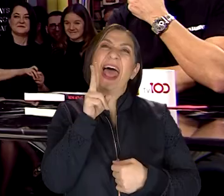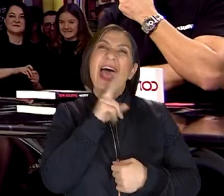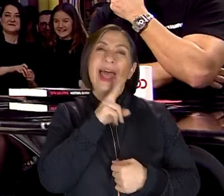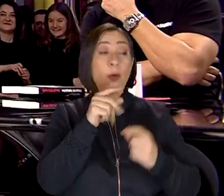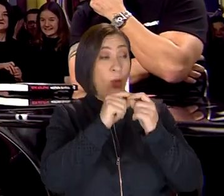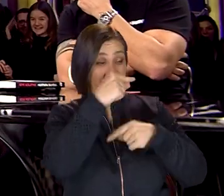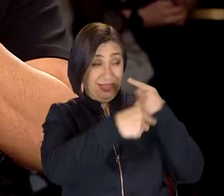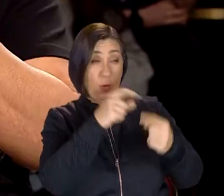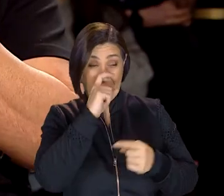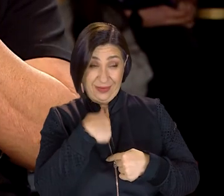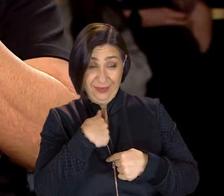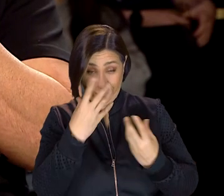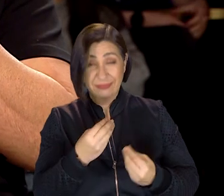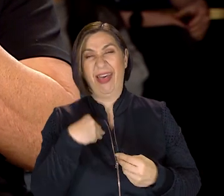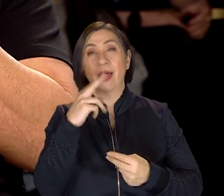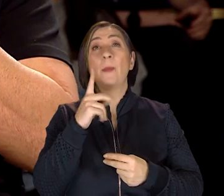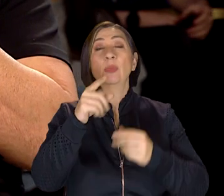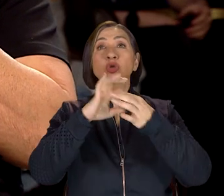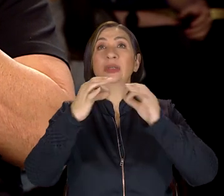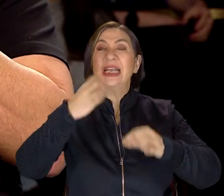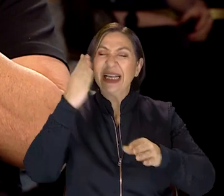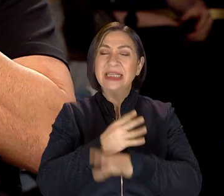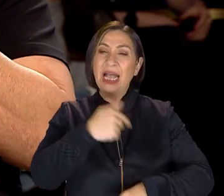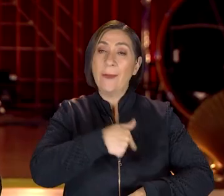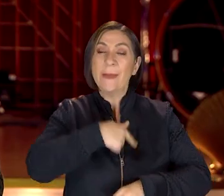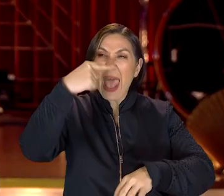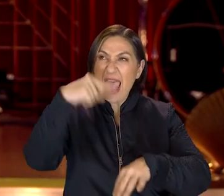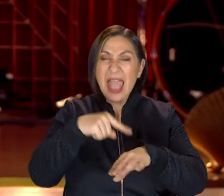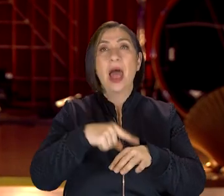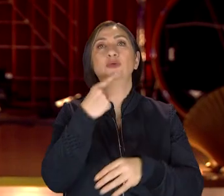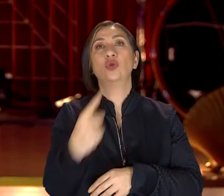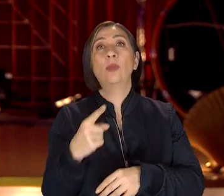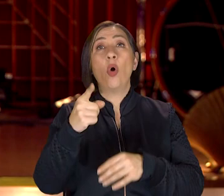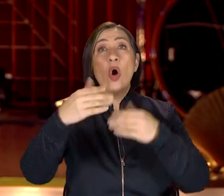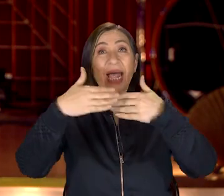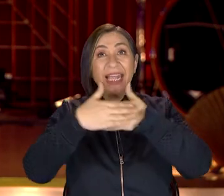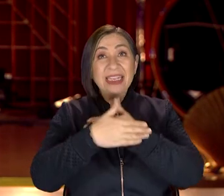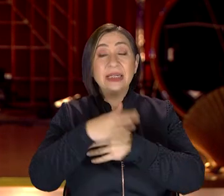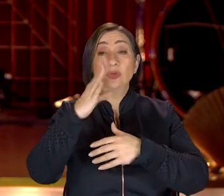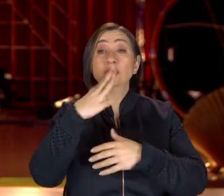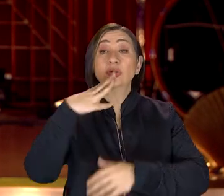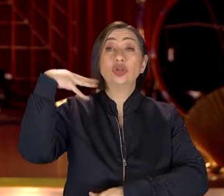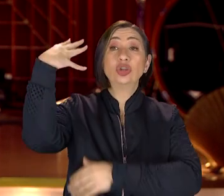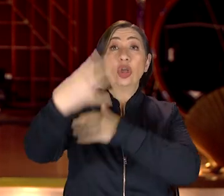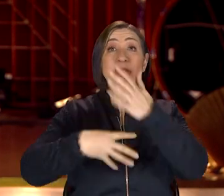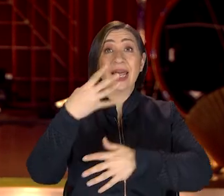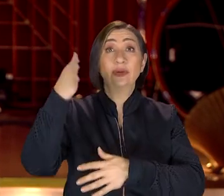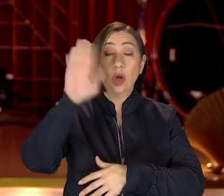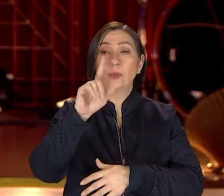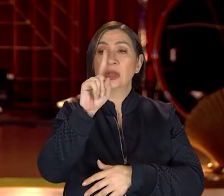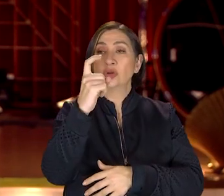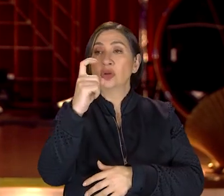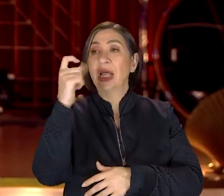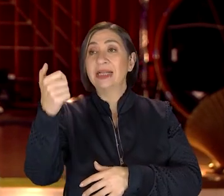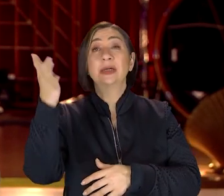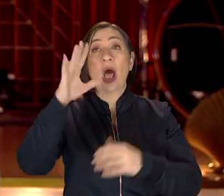evet. Bülent'in yerinde. Ama ben bu sözleri gerçekten bütün kalbimle inanarak söylemiştim. O geceden tam 4 sene sonra 96'da çıkan